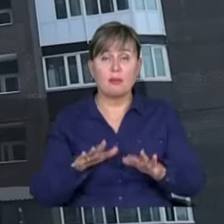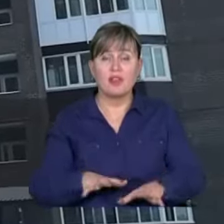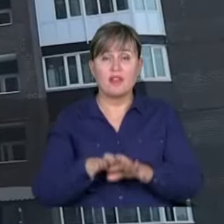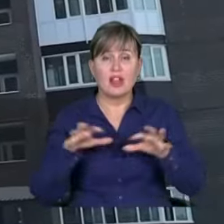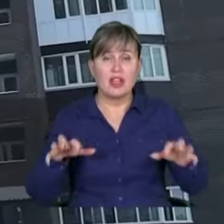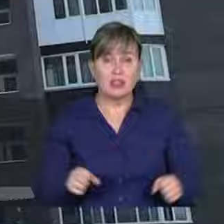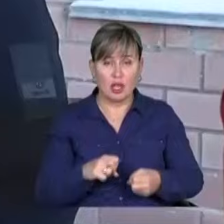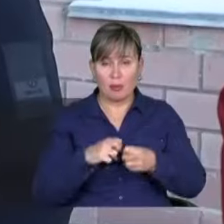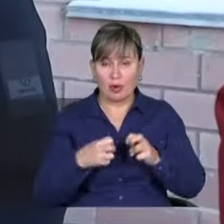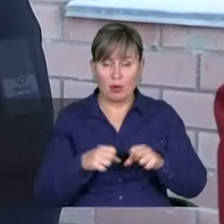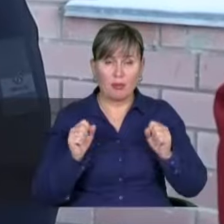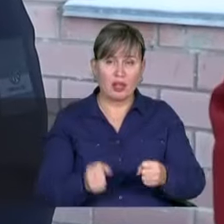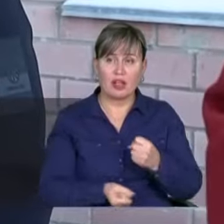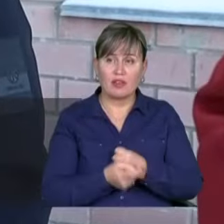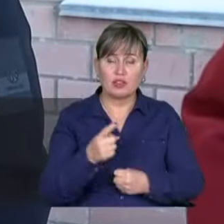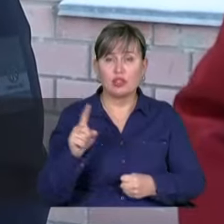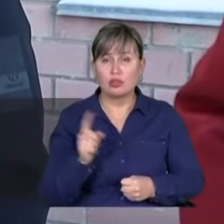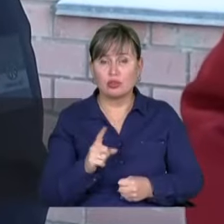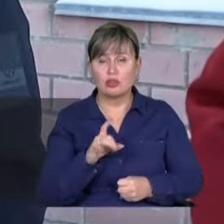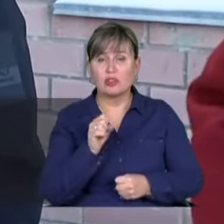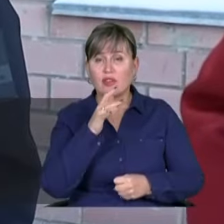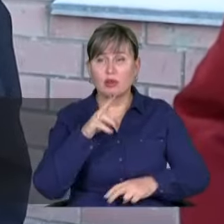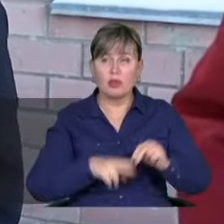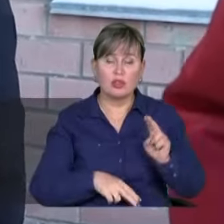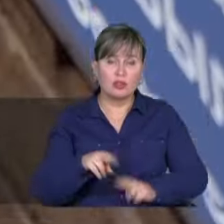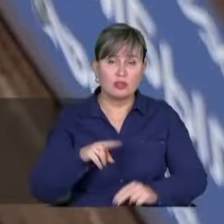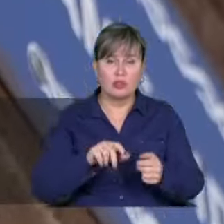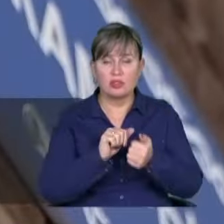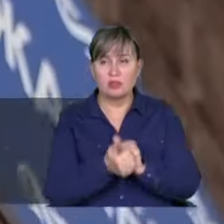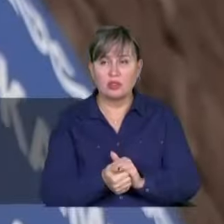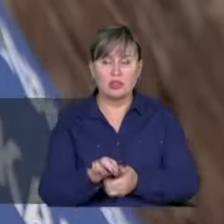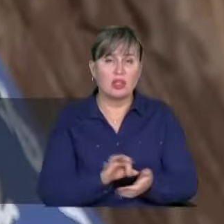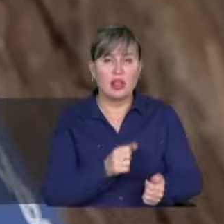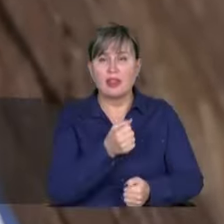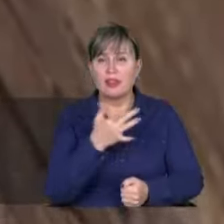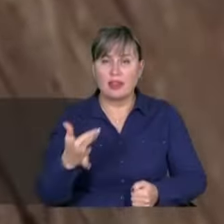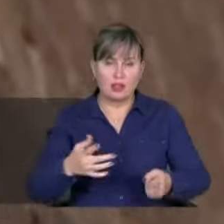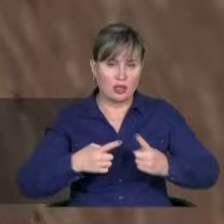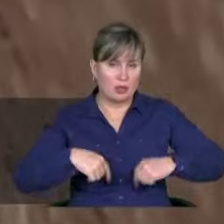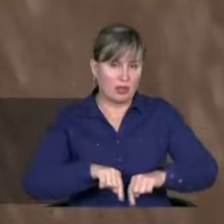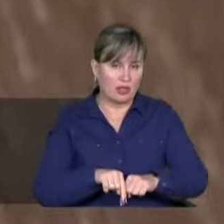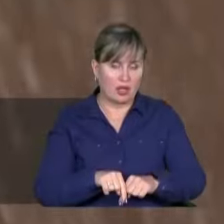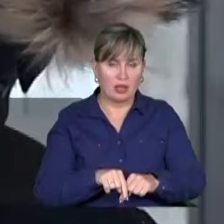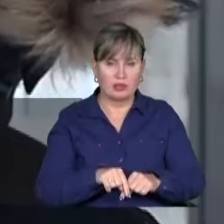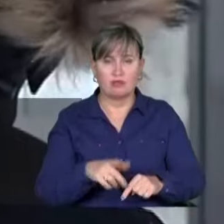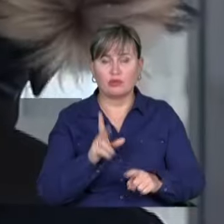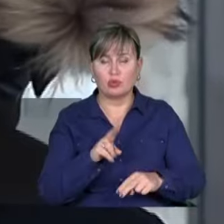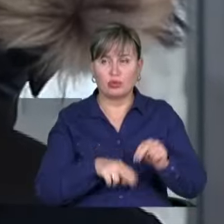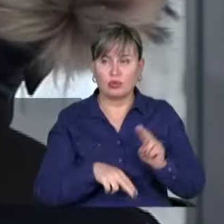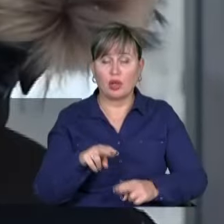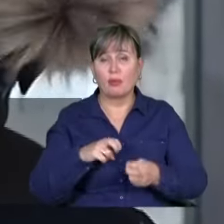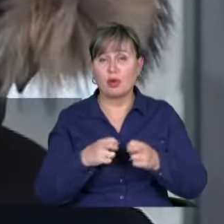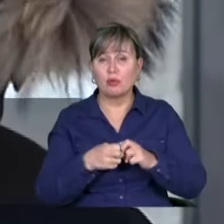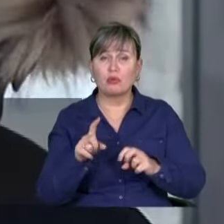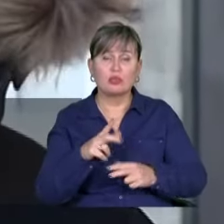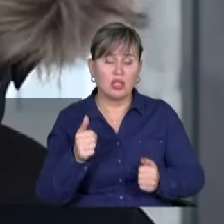властей, проблемы могли возникнуть из-за того, что за время стройки объекта сменилось сразу несколько подрядных организаций. Проблема в том, что